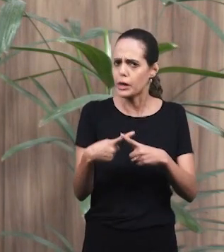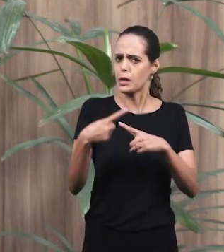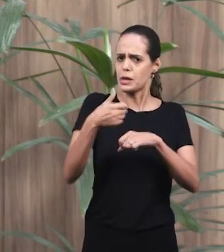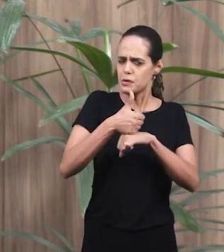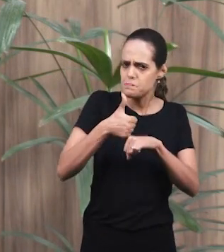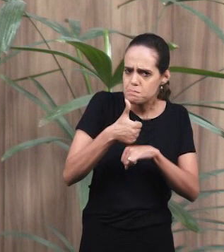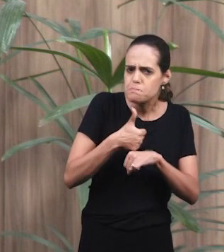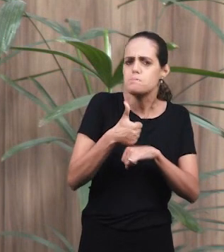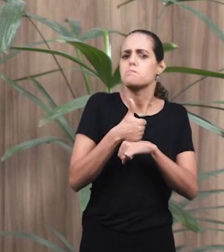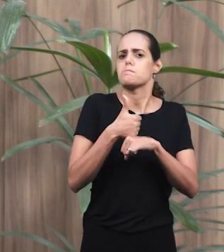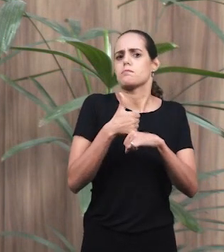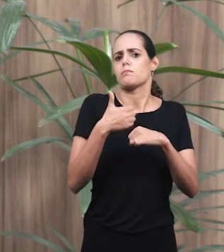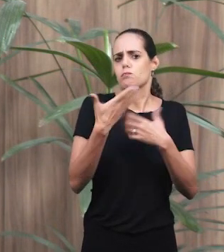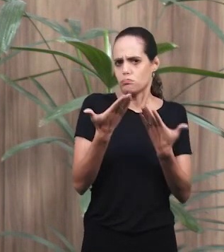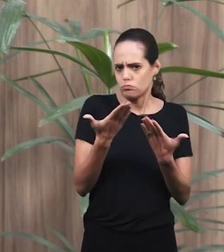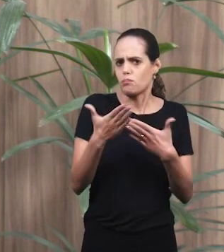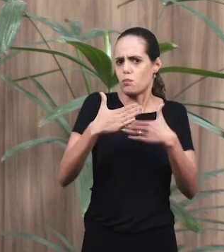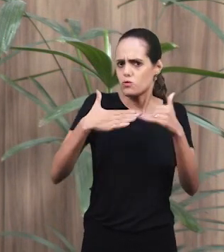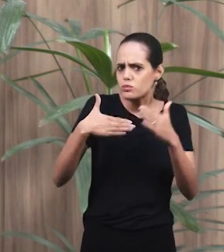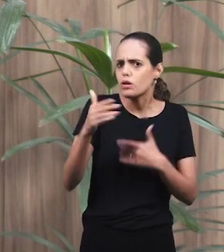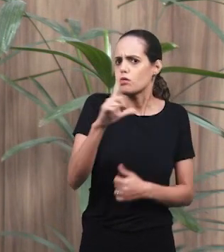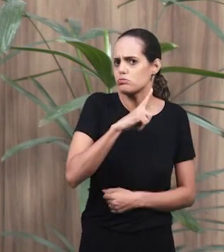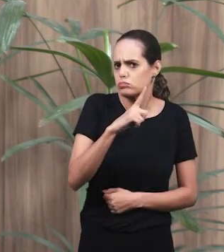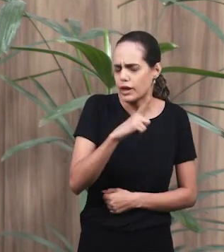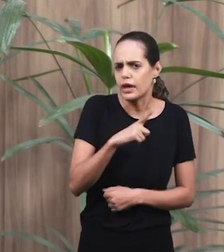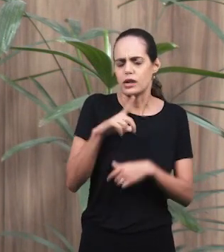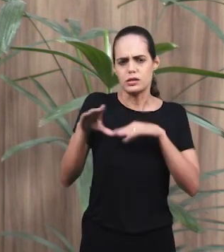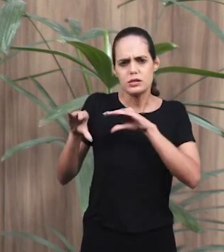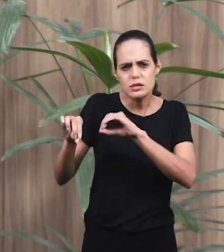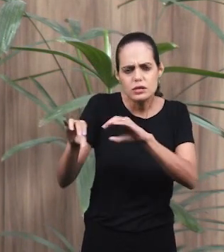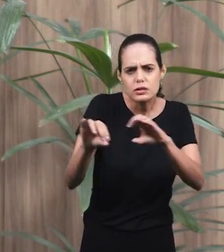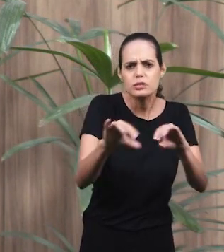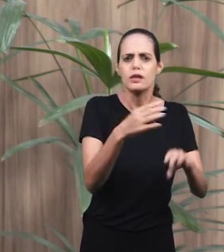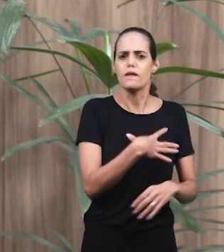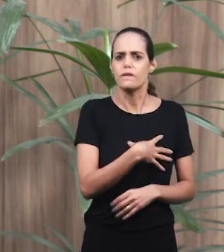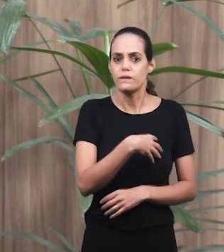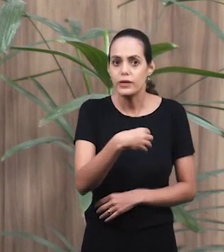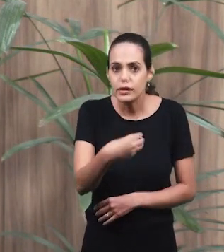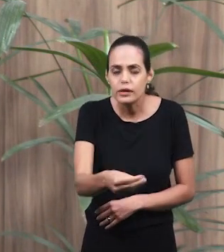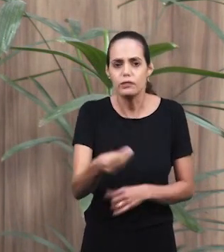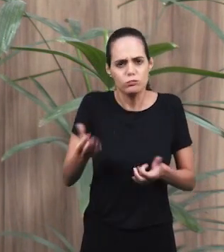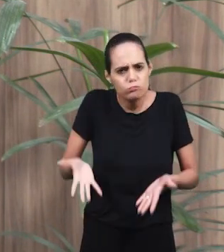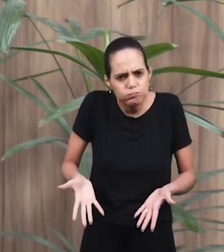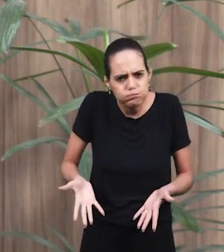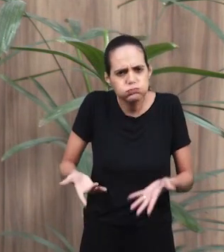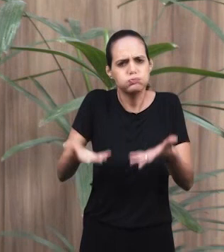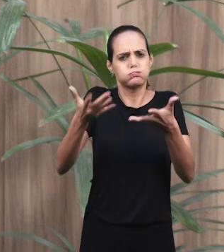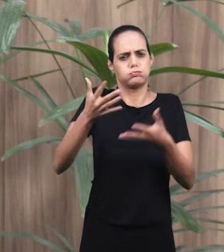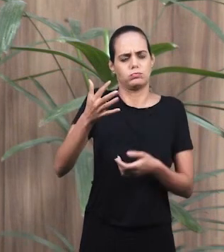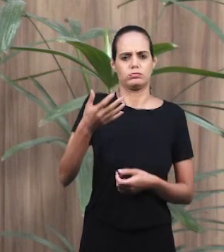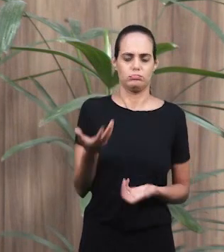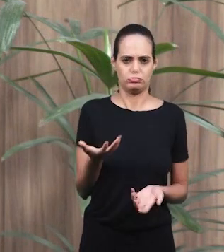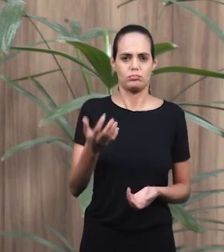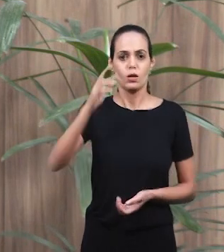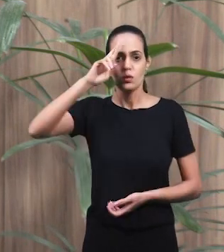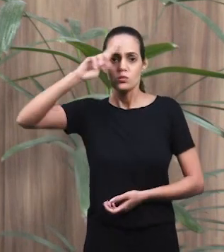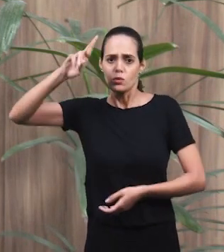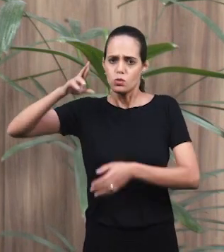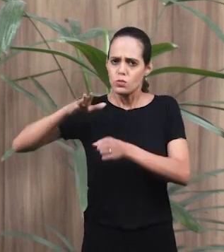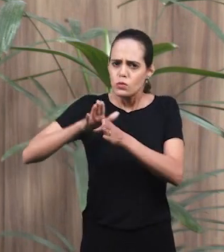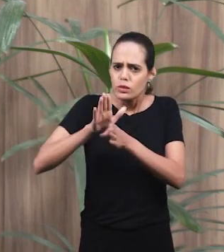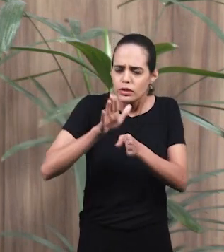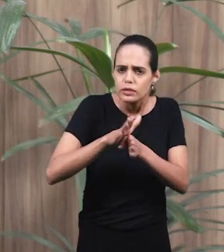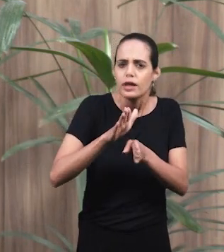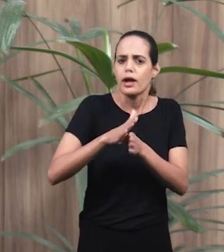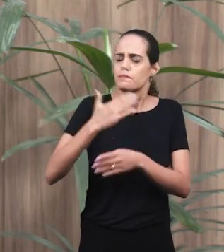portes. Donc, parlons-en aux enfants, aidez-les à arriver où ils peuvent, où le Seigneur va diriger, où ils